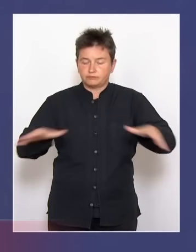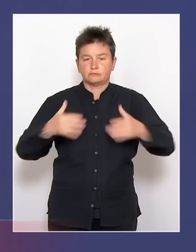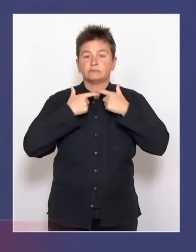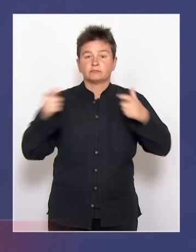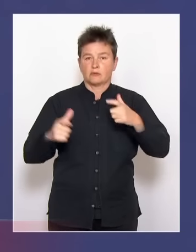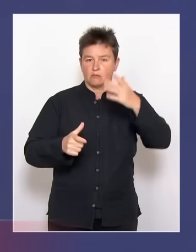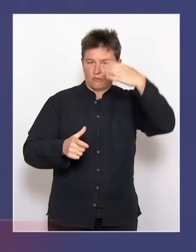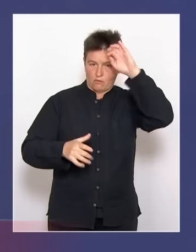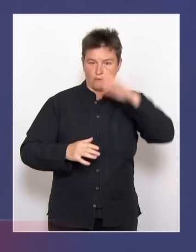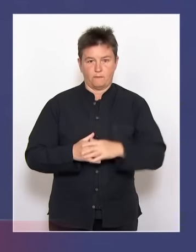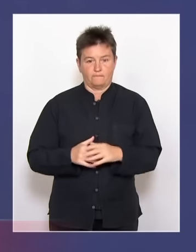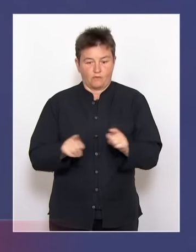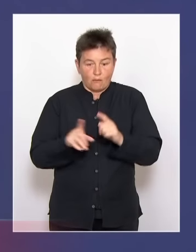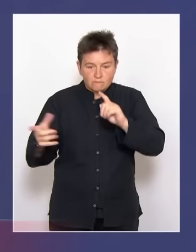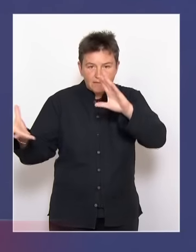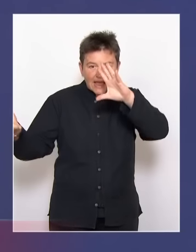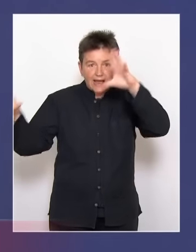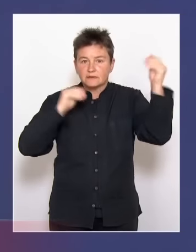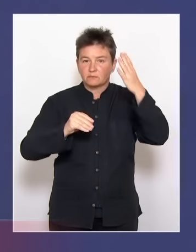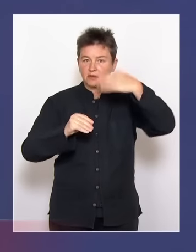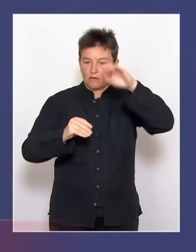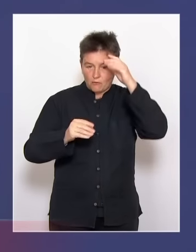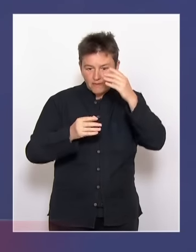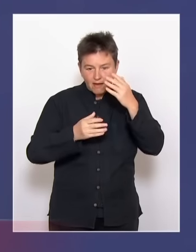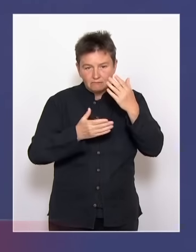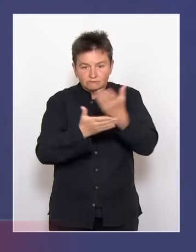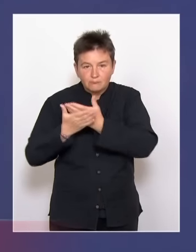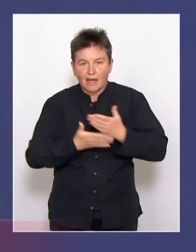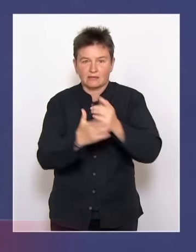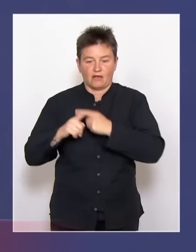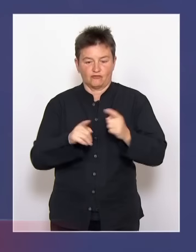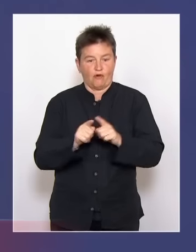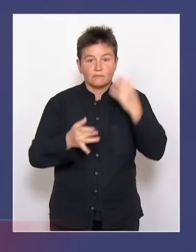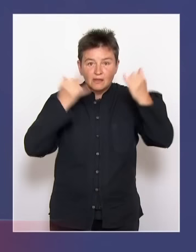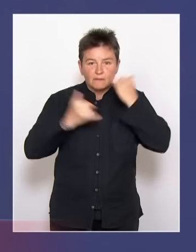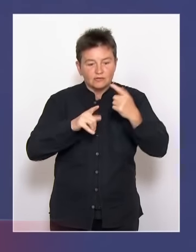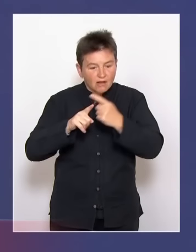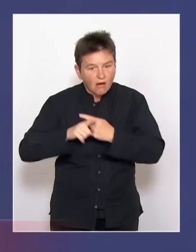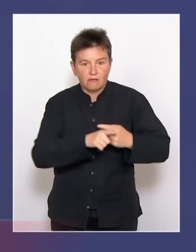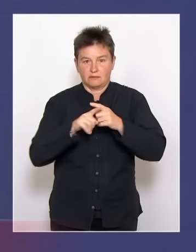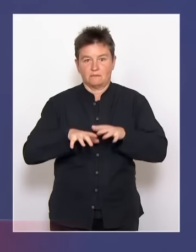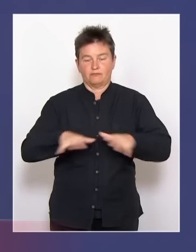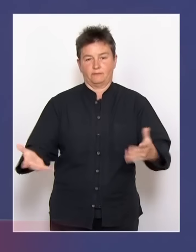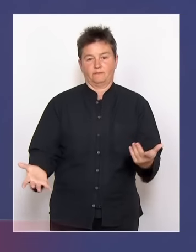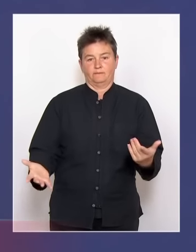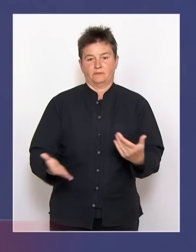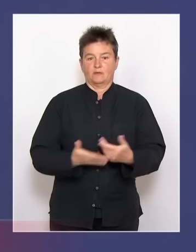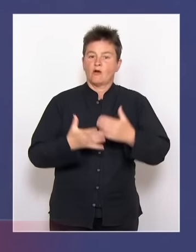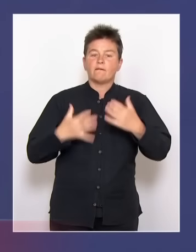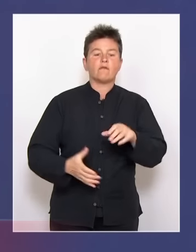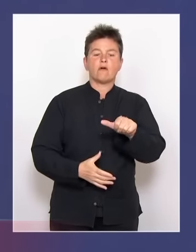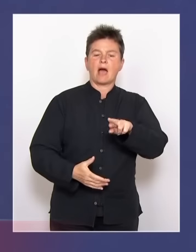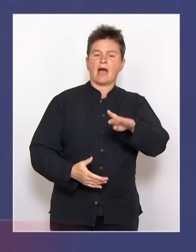transmettre justement cet esprit européen c'est aussi permettre de diffuser un imaginaire commun et je souhaite à ce titre que nous fassions darter